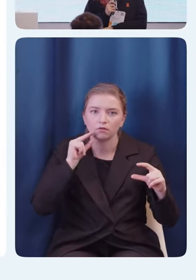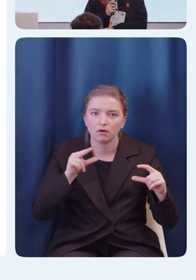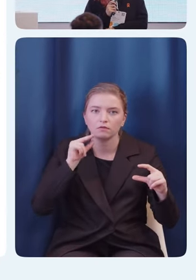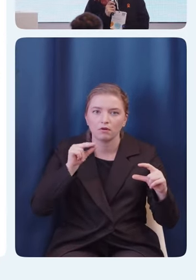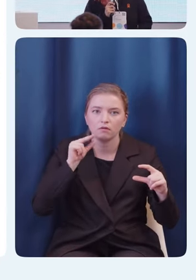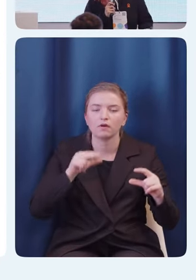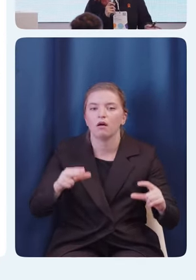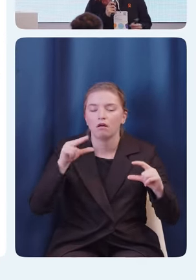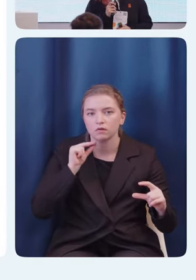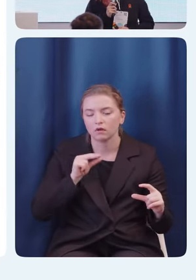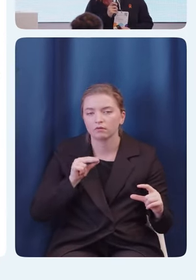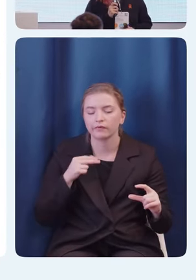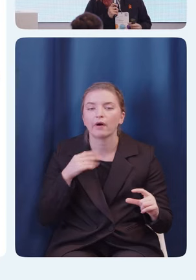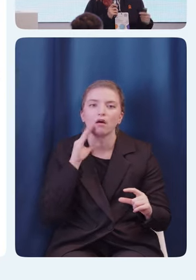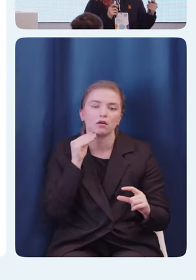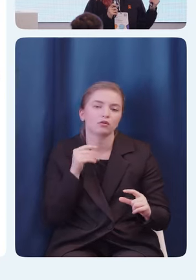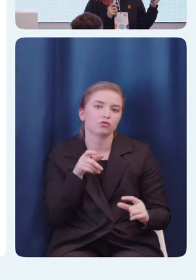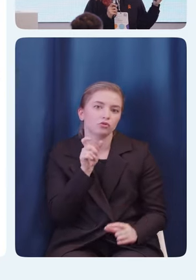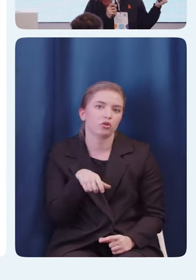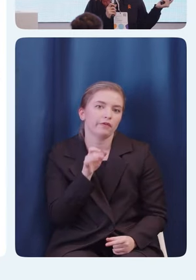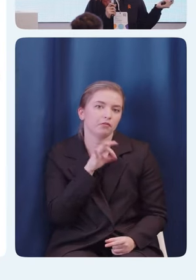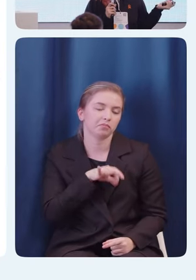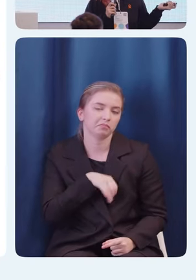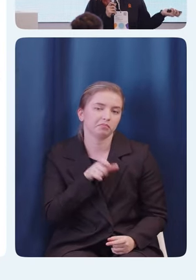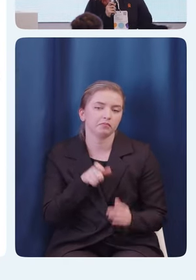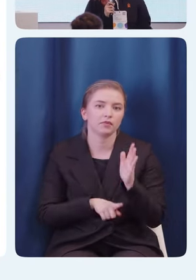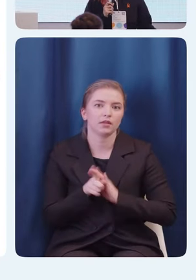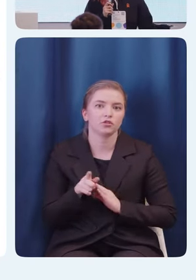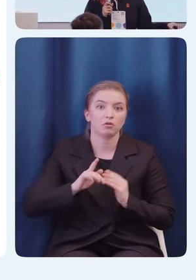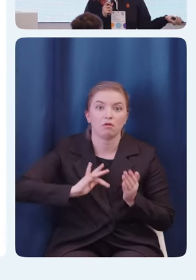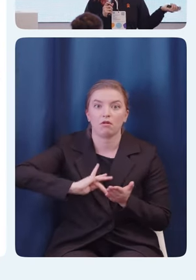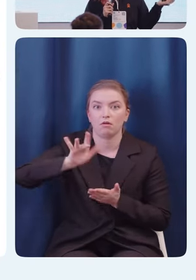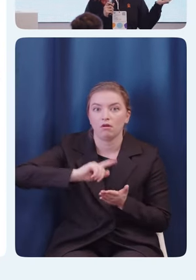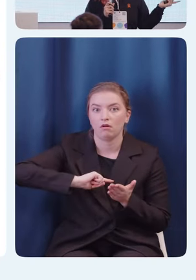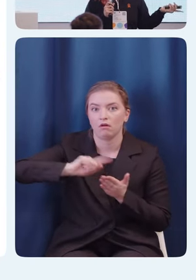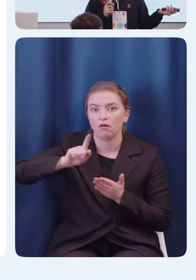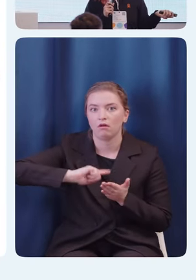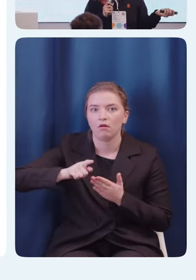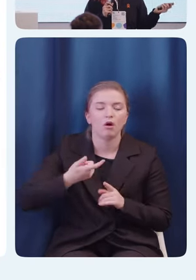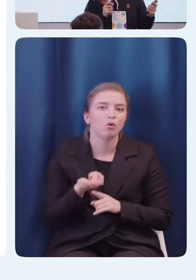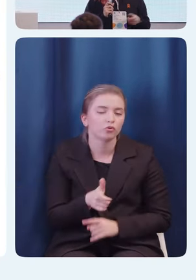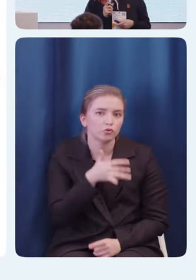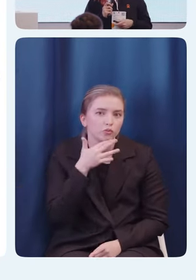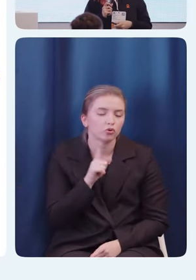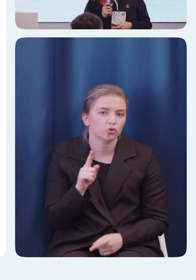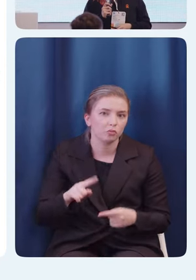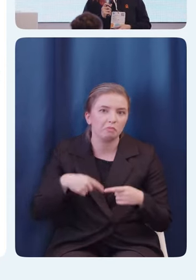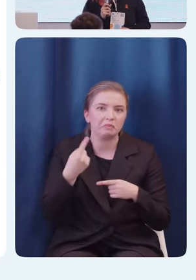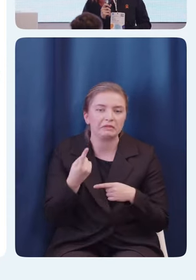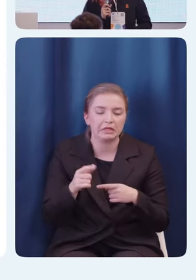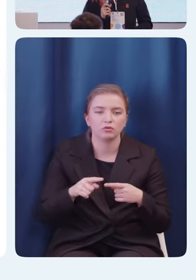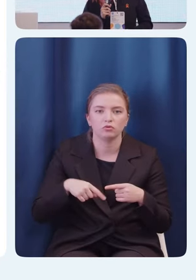навигироваться по чатам с помощью свайпов, ему понадобится сделать очень много свайпов просто для того, чтобы перейти к следующему